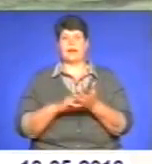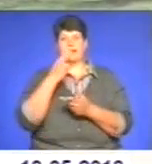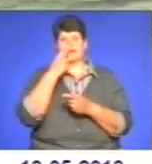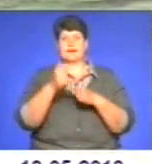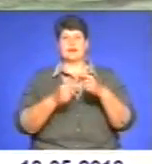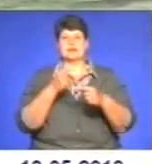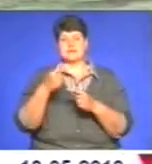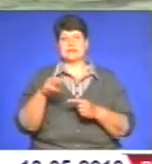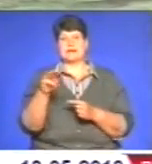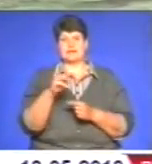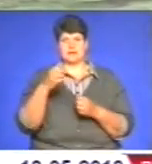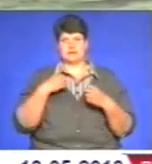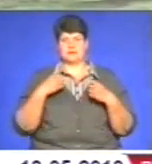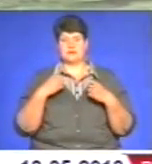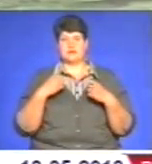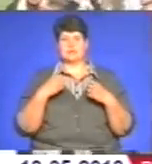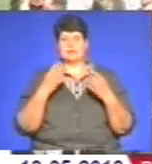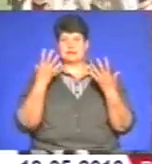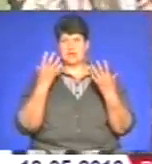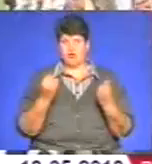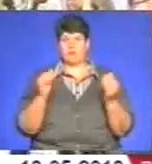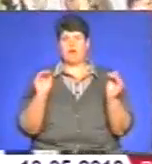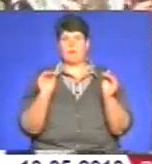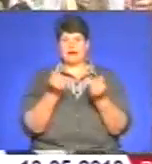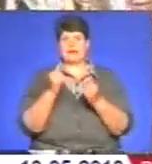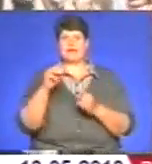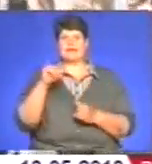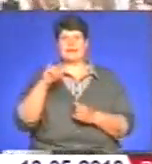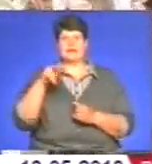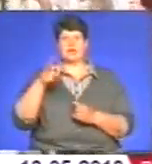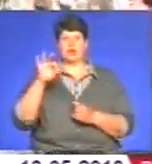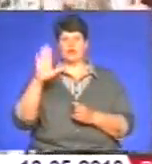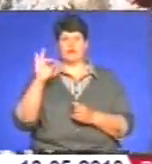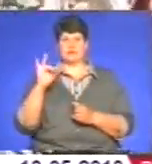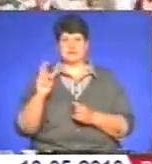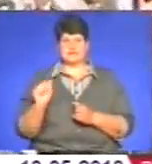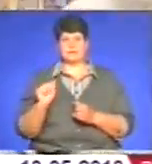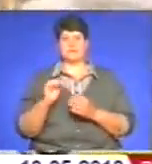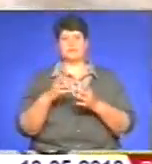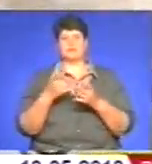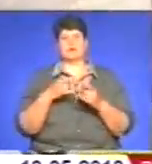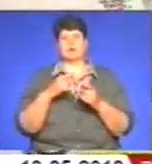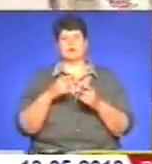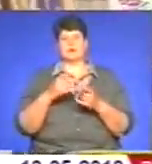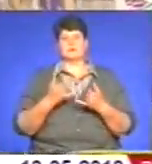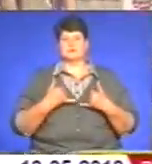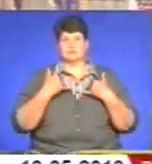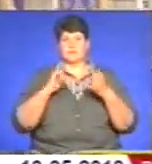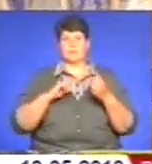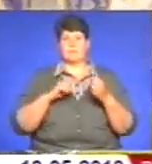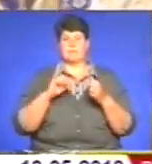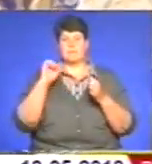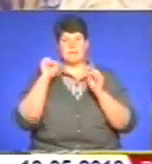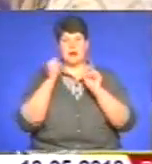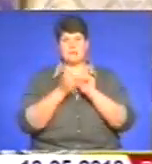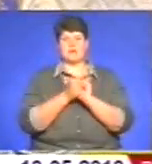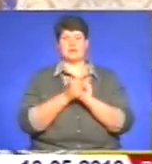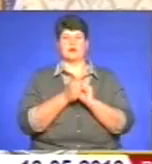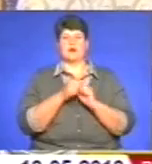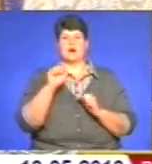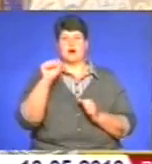Традиційно травневими днями в Малій Іловиці вшановують пам'ять уродженця села святого Амфілохія Почаєвського.